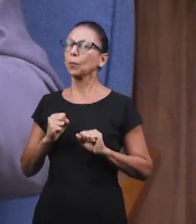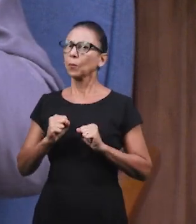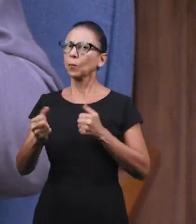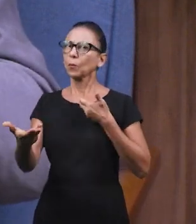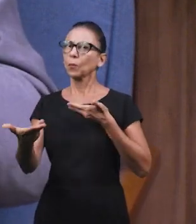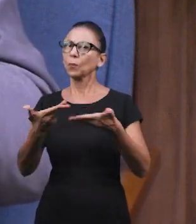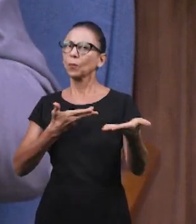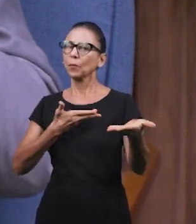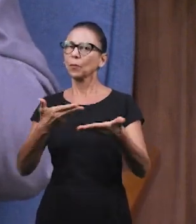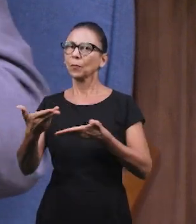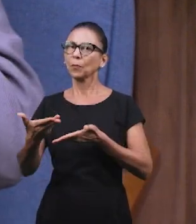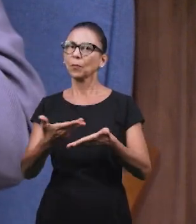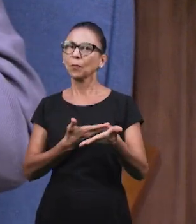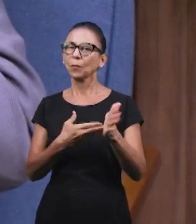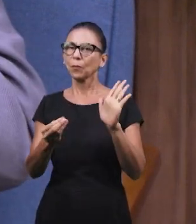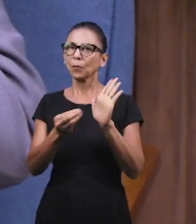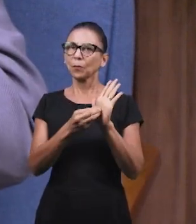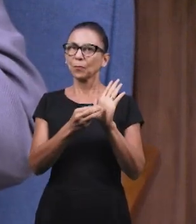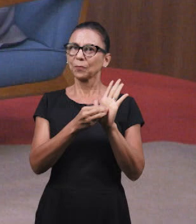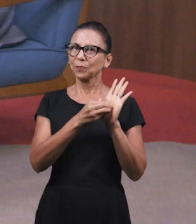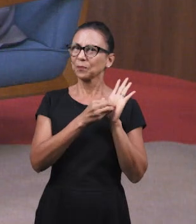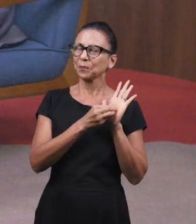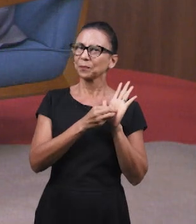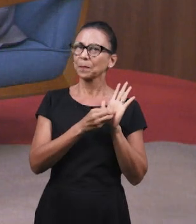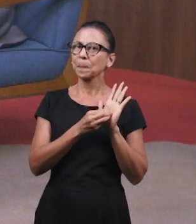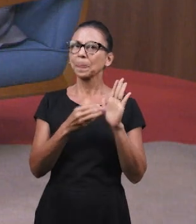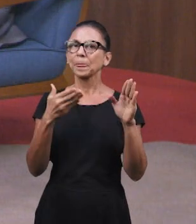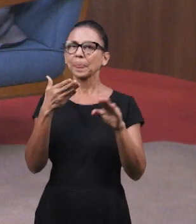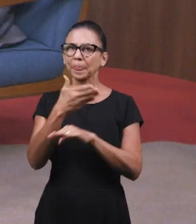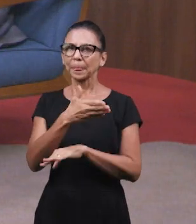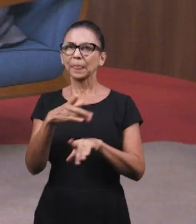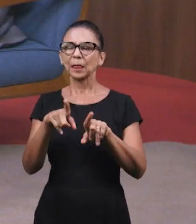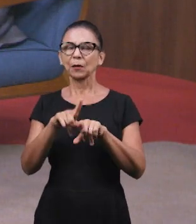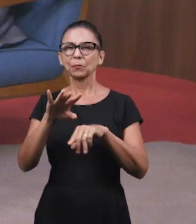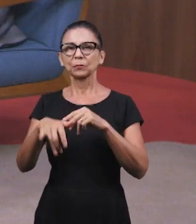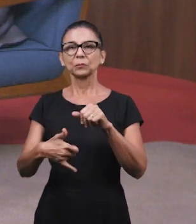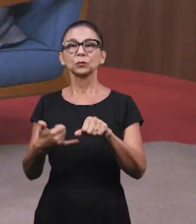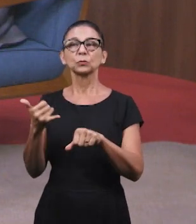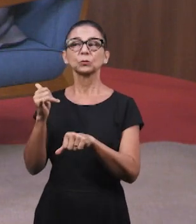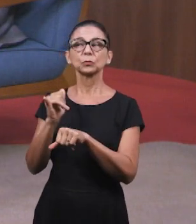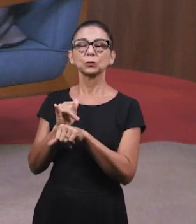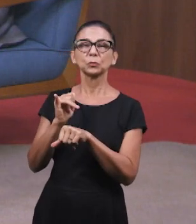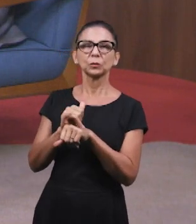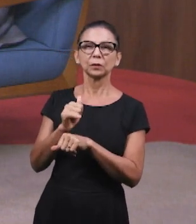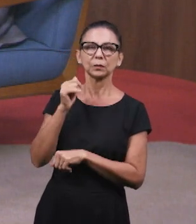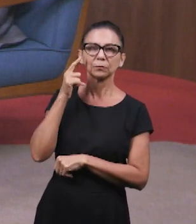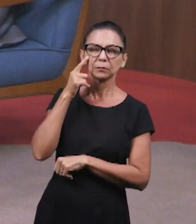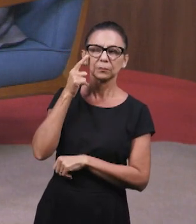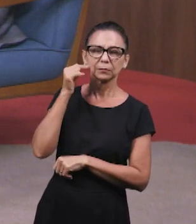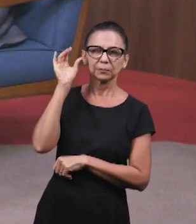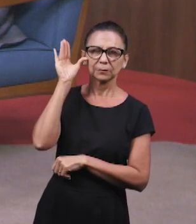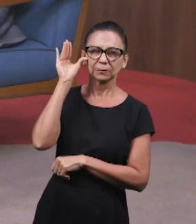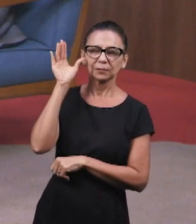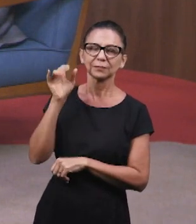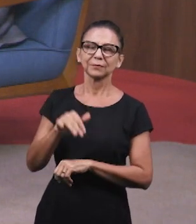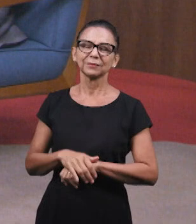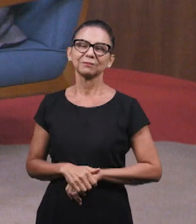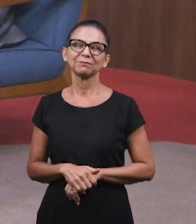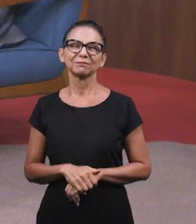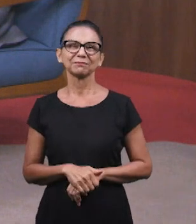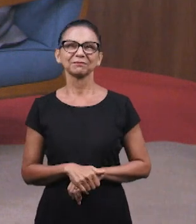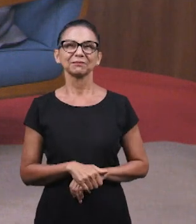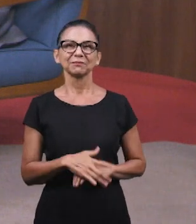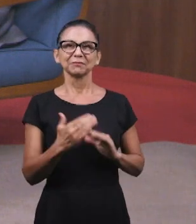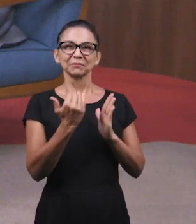bibliques 24 heures par jour et vous pouvez encore partager nos contenus. Accédez aussi à notre canal sur